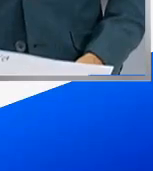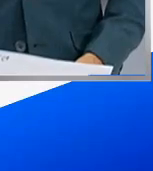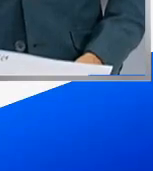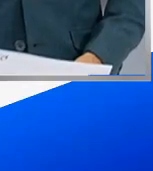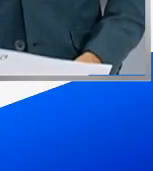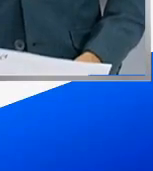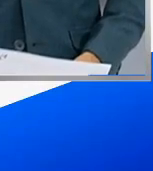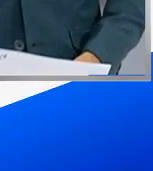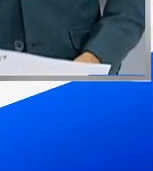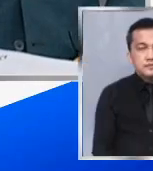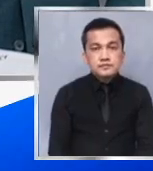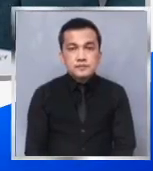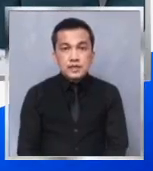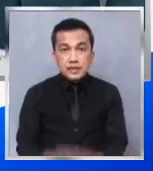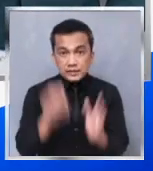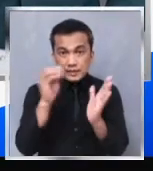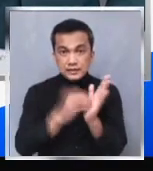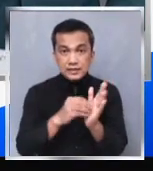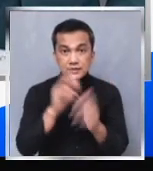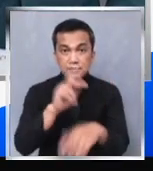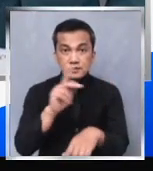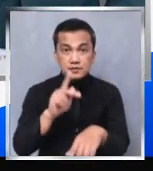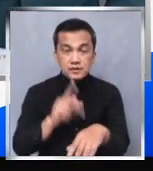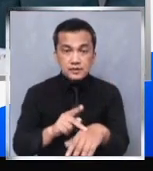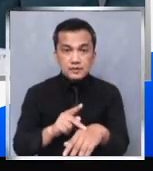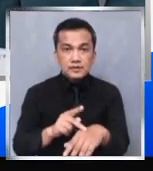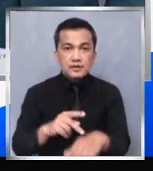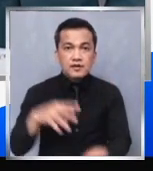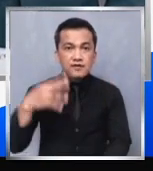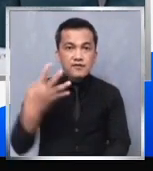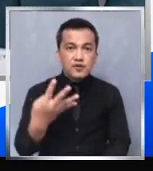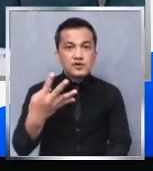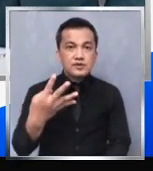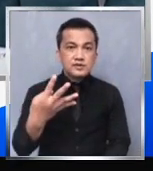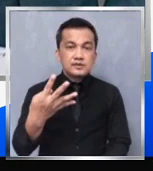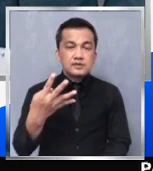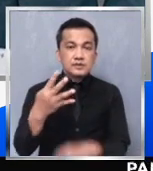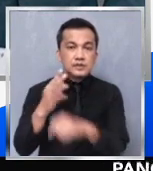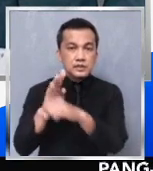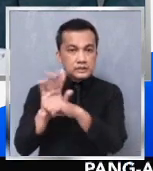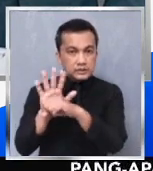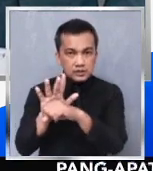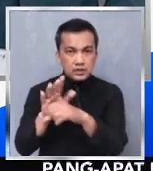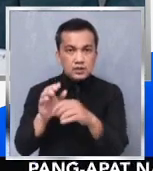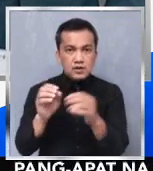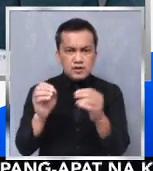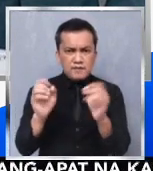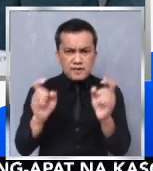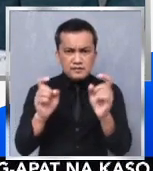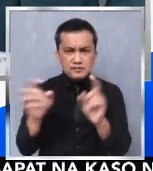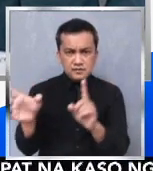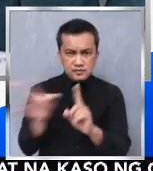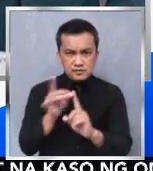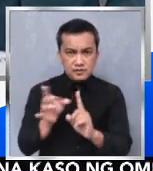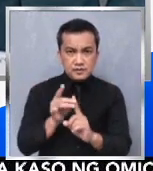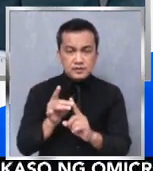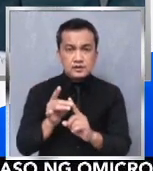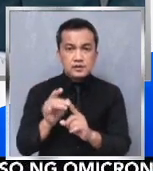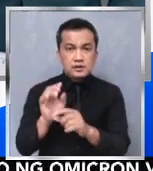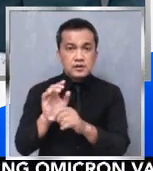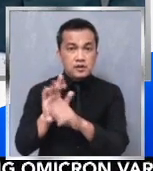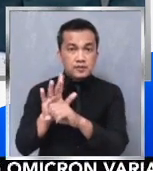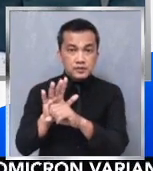Naitala na sa bansa ang ika-apat na kaso ng mas nakakahawang Omicron variant ng